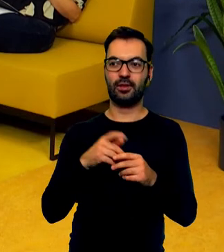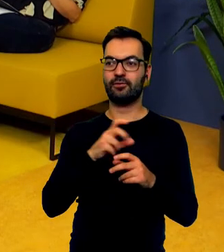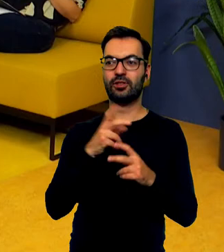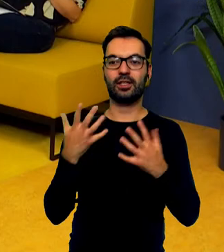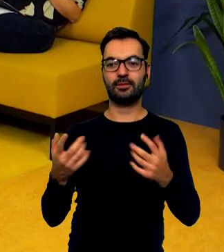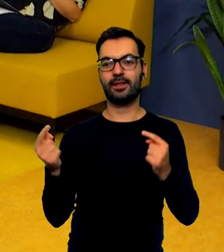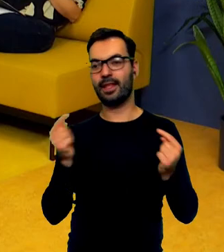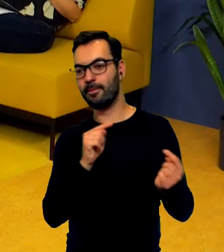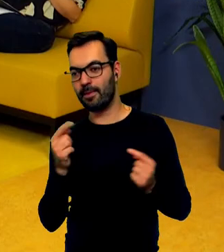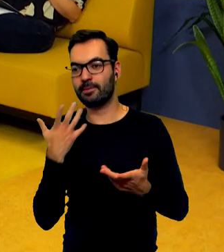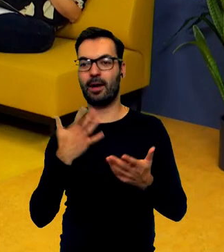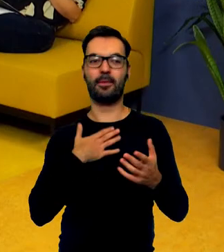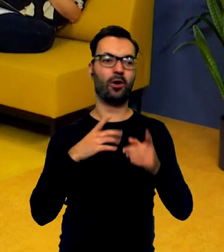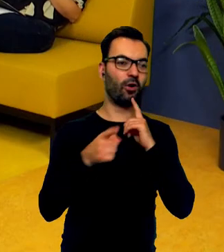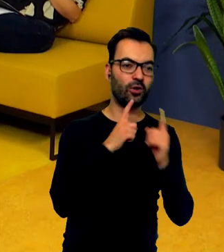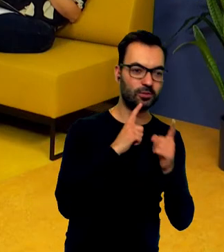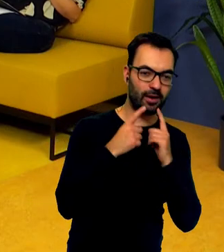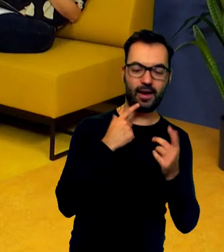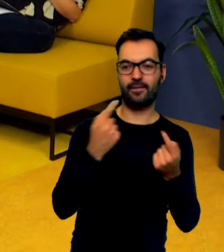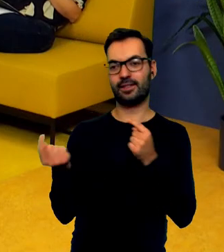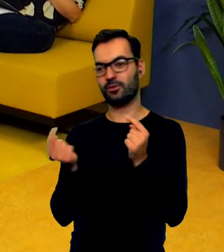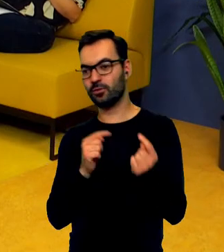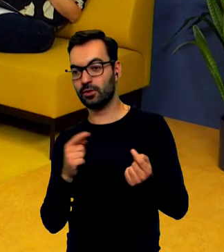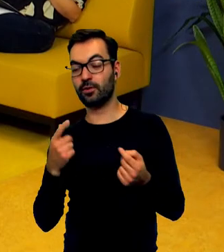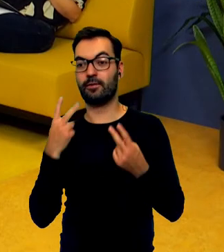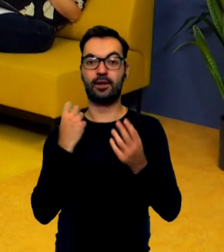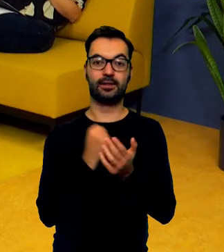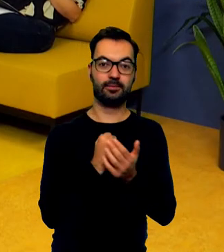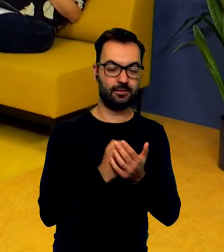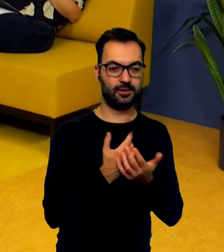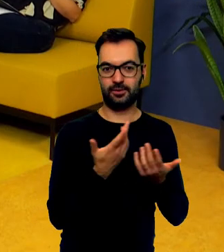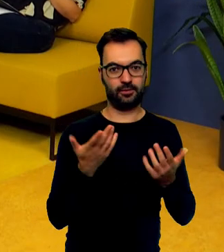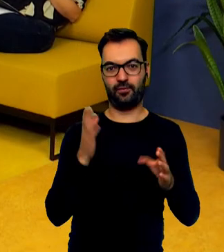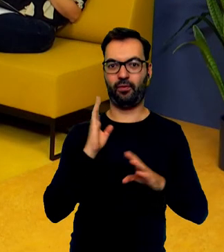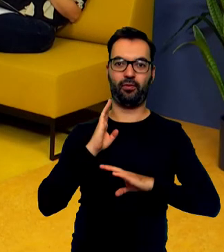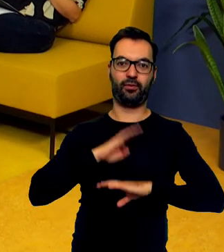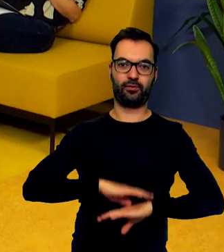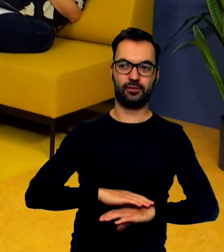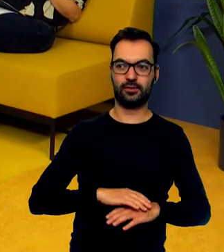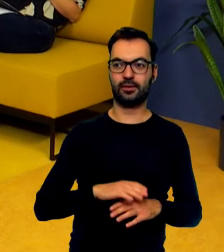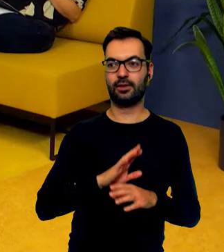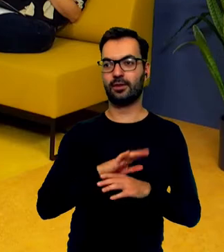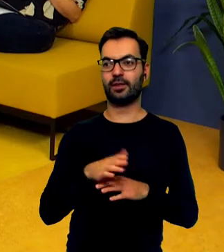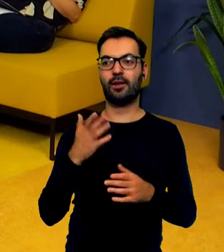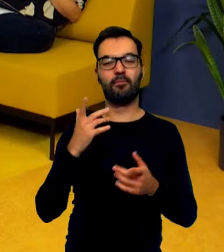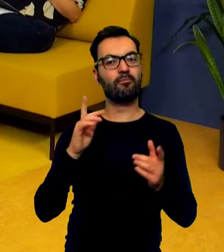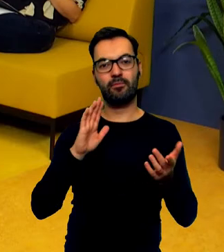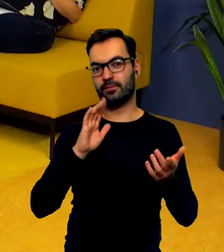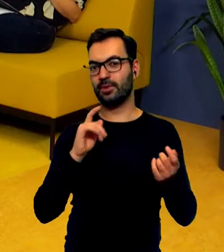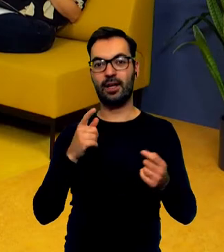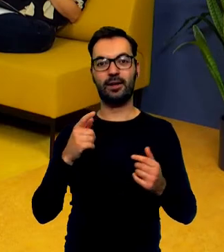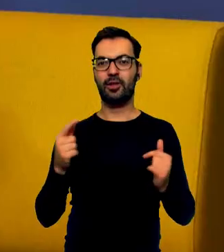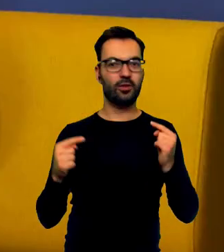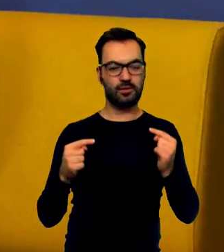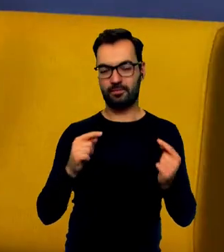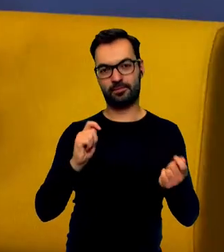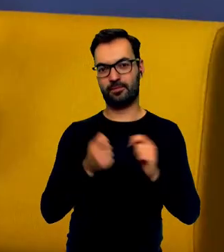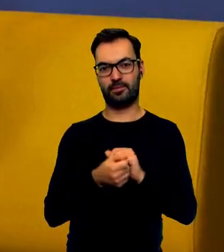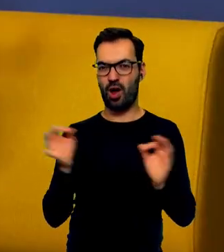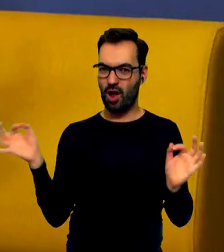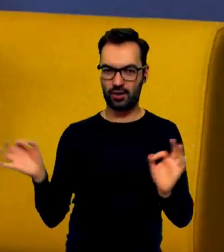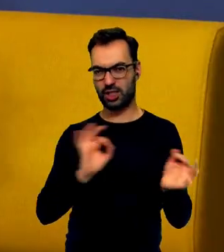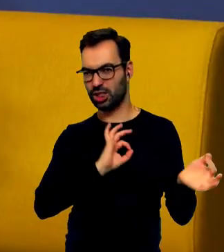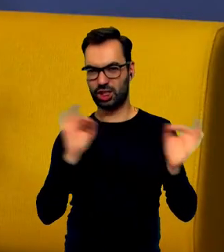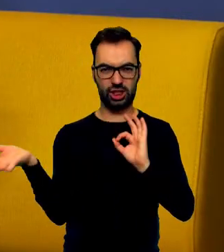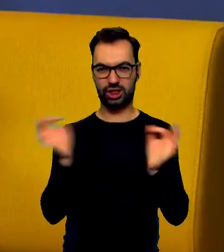ludzi, którzy mają rozmawiać ze sobą, omawiać jakieś kwestie ważne i tak dalej, i się przekłada na brutalizację, ponieważ wszyscy